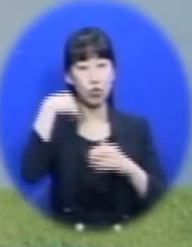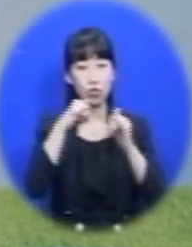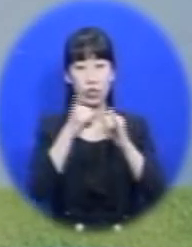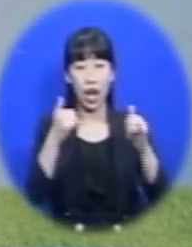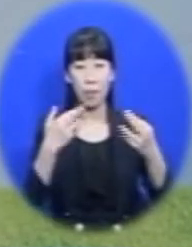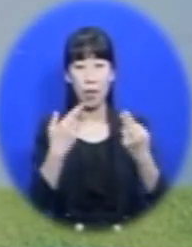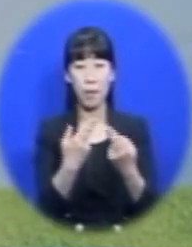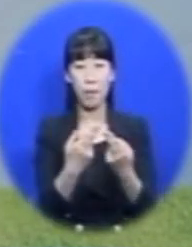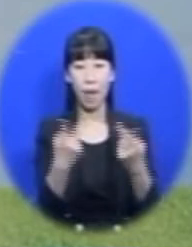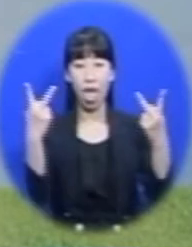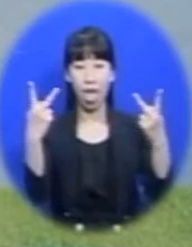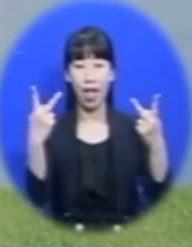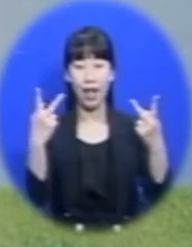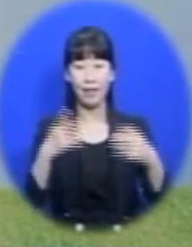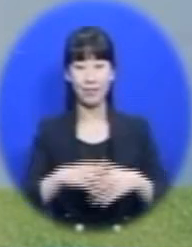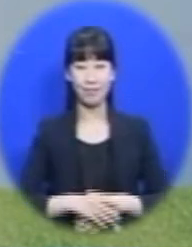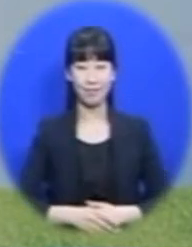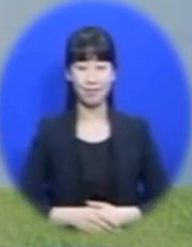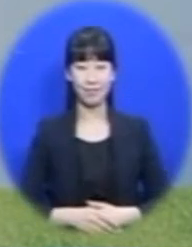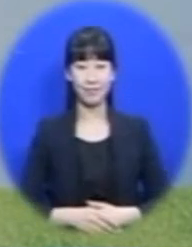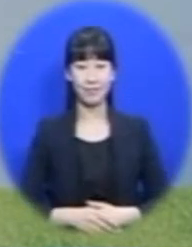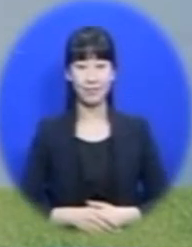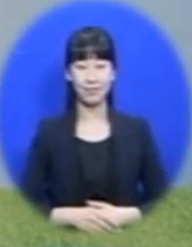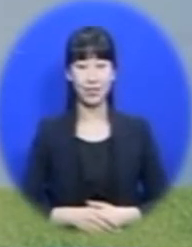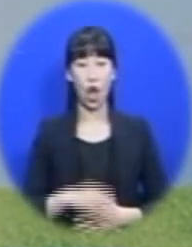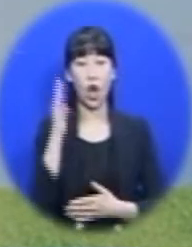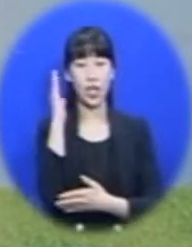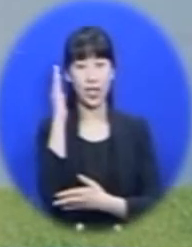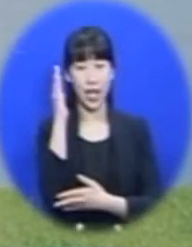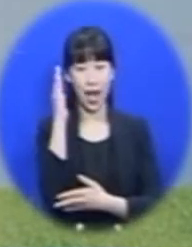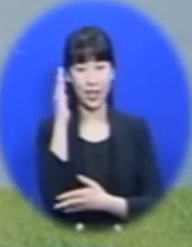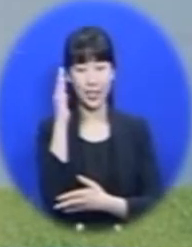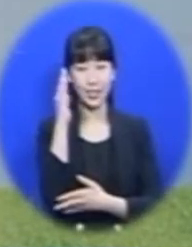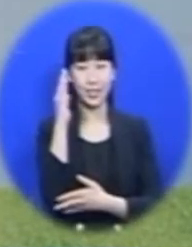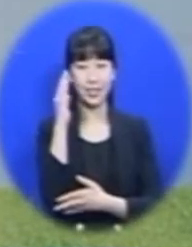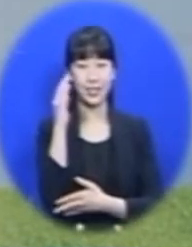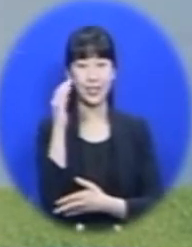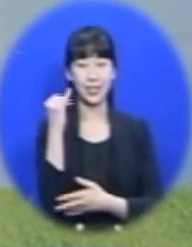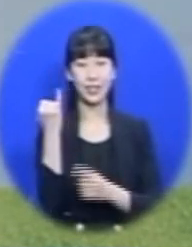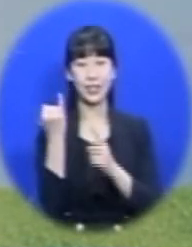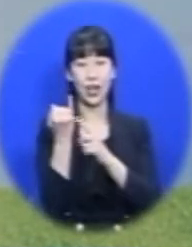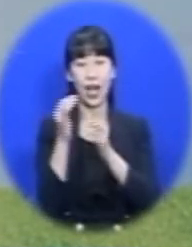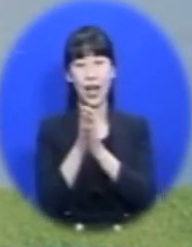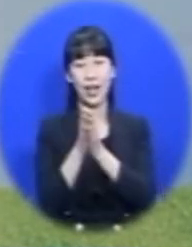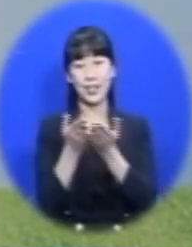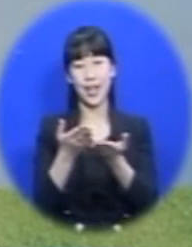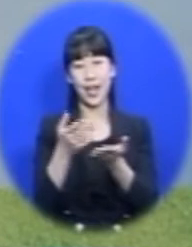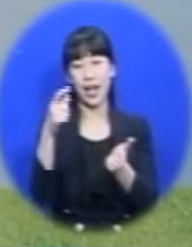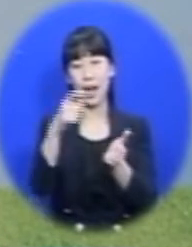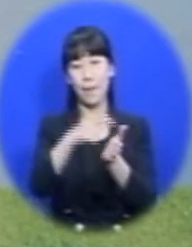사람들이 아무도 없었습니다. 그랬던 일화를 펄벅 여사가 책 속에서 쓰고